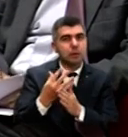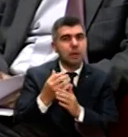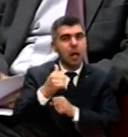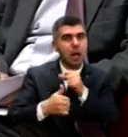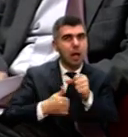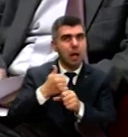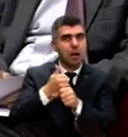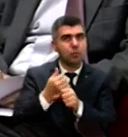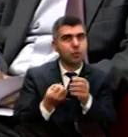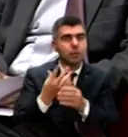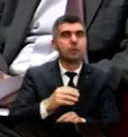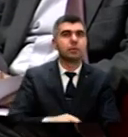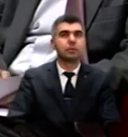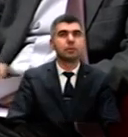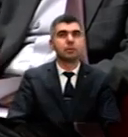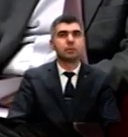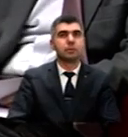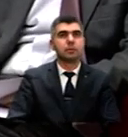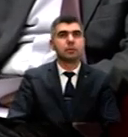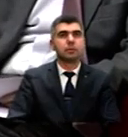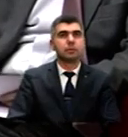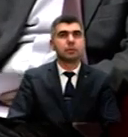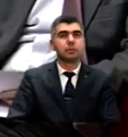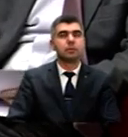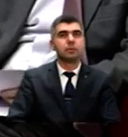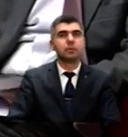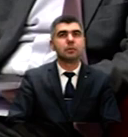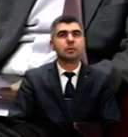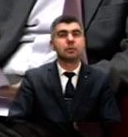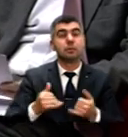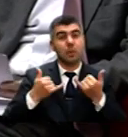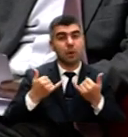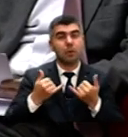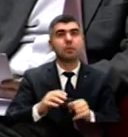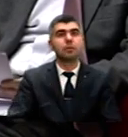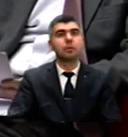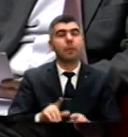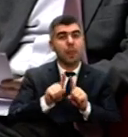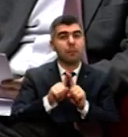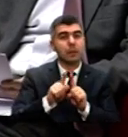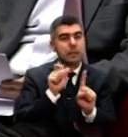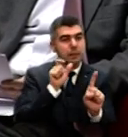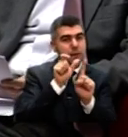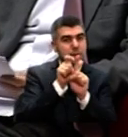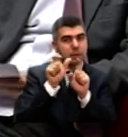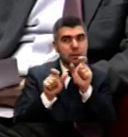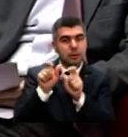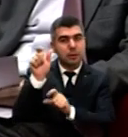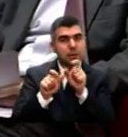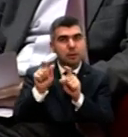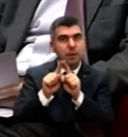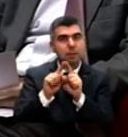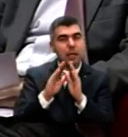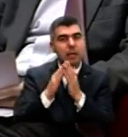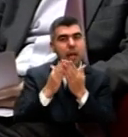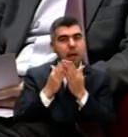لقدام ما فيهاش. الآن الحماية الاجتماعية كما قلت لكم، الآن السجل إن شاء الله غادي